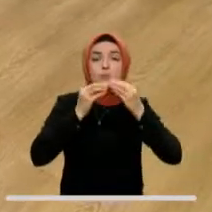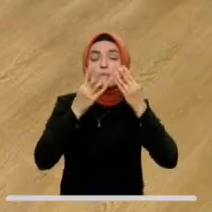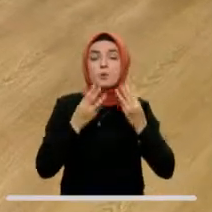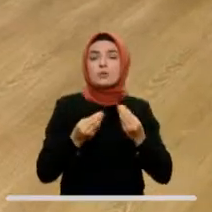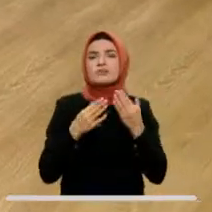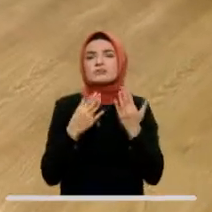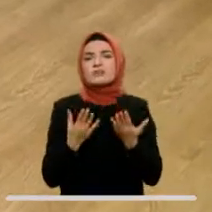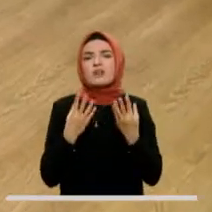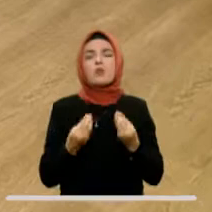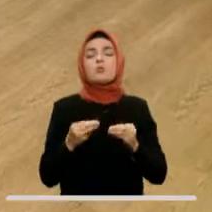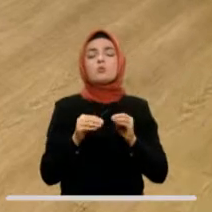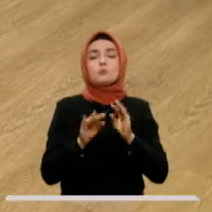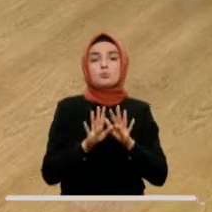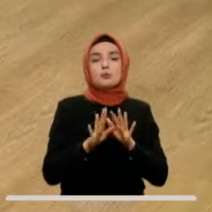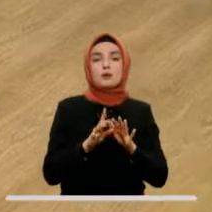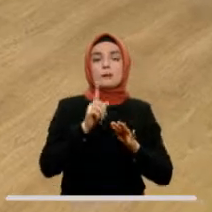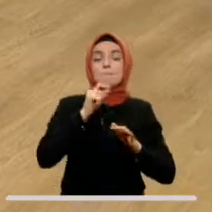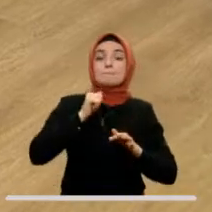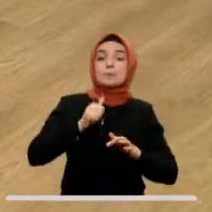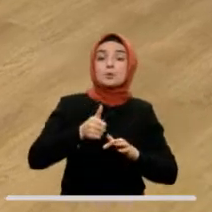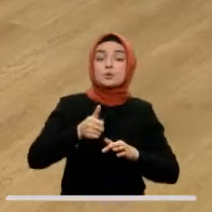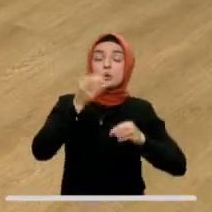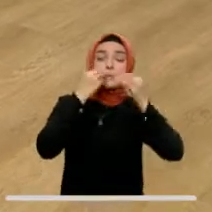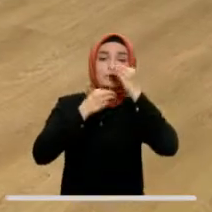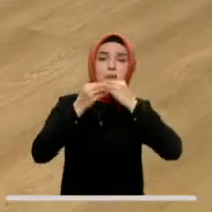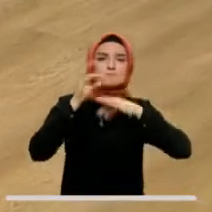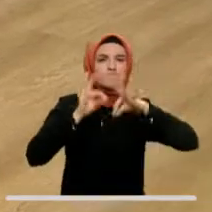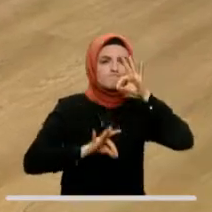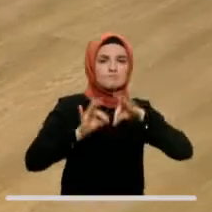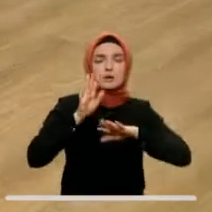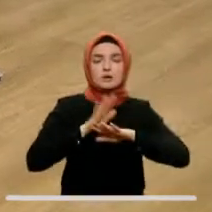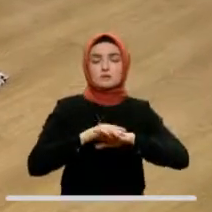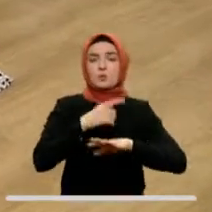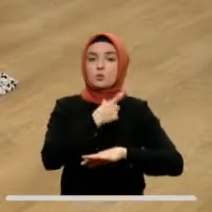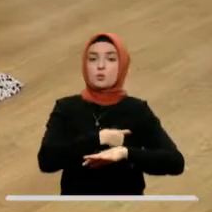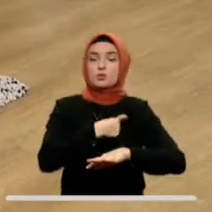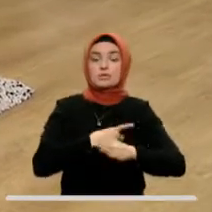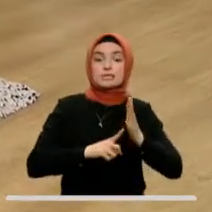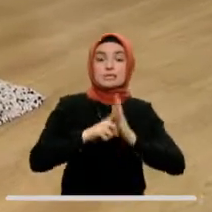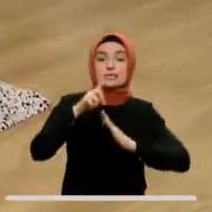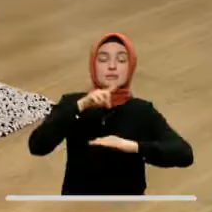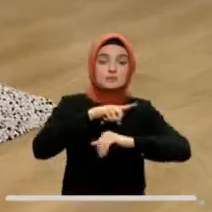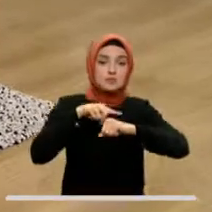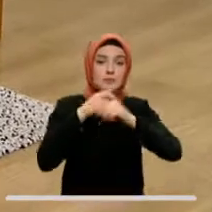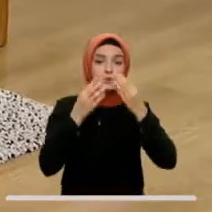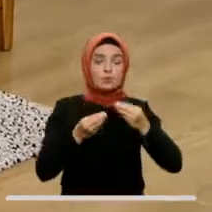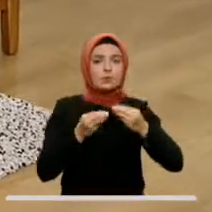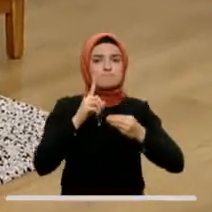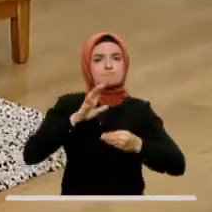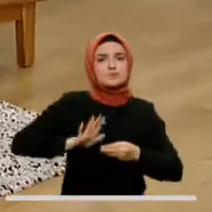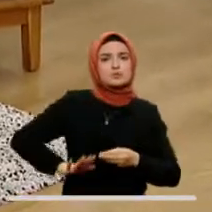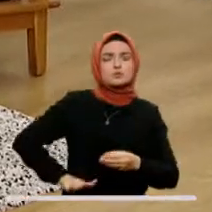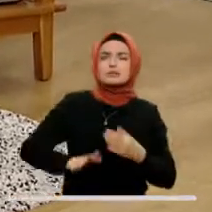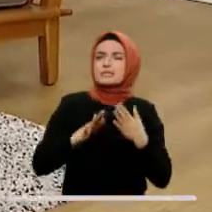da olmayan bir günlük beslenmesini planlasak özellikle gelişim çağında olan bir çocuk nedir mesela